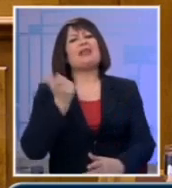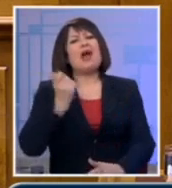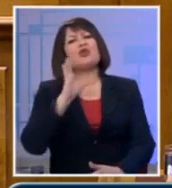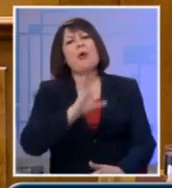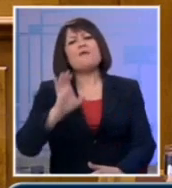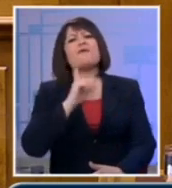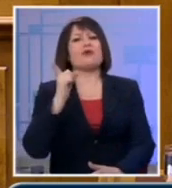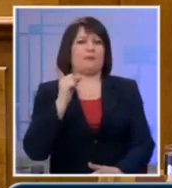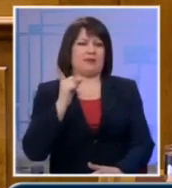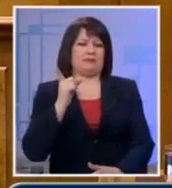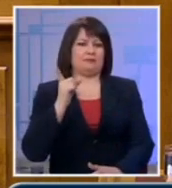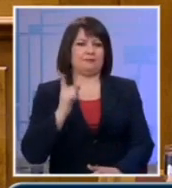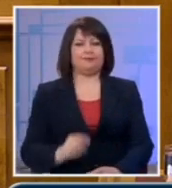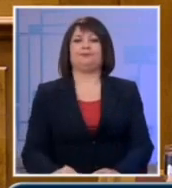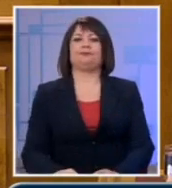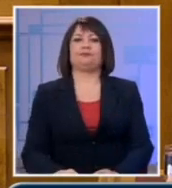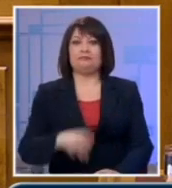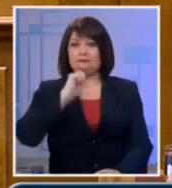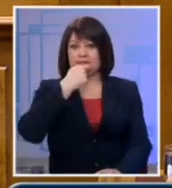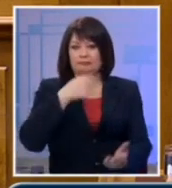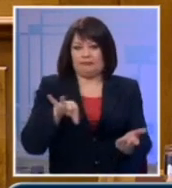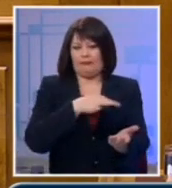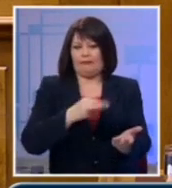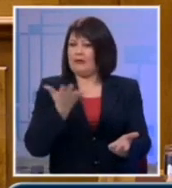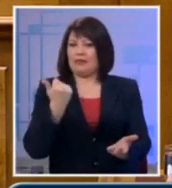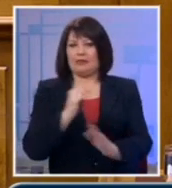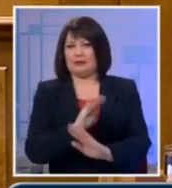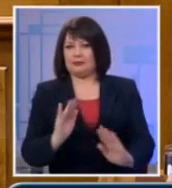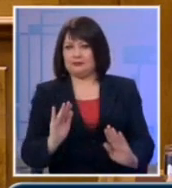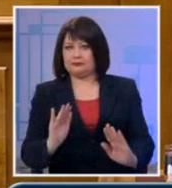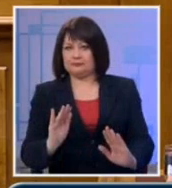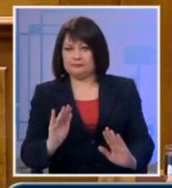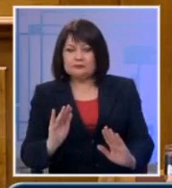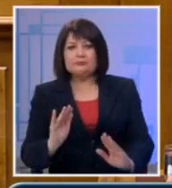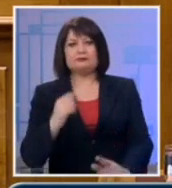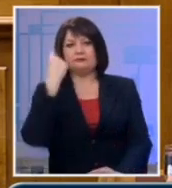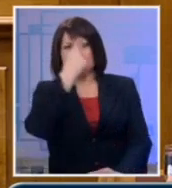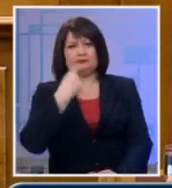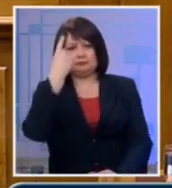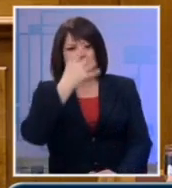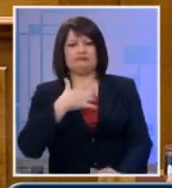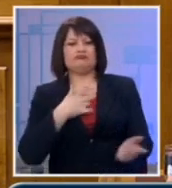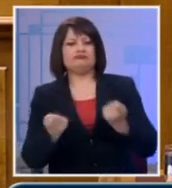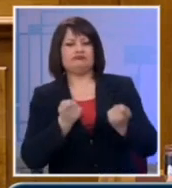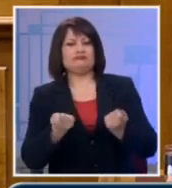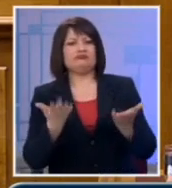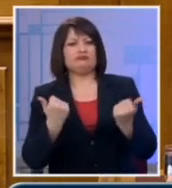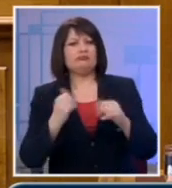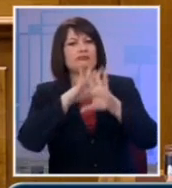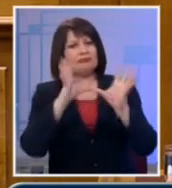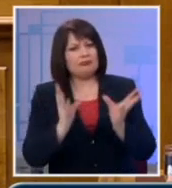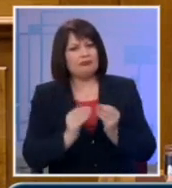μας. Δεν υπάρχει μυστική διπλωματία, δεν υπάρχουν προσωπικές στρατηγικές, υπάρχει συλλογική